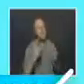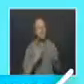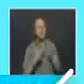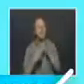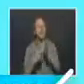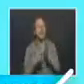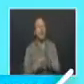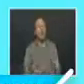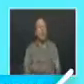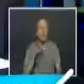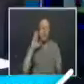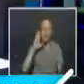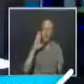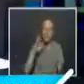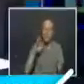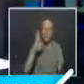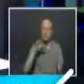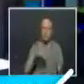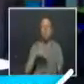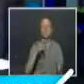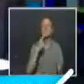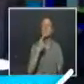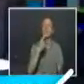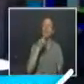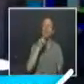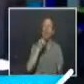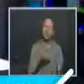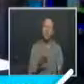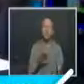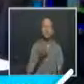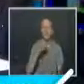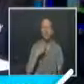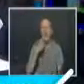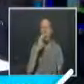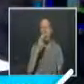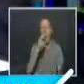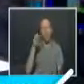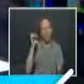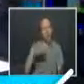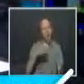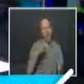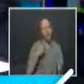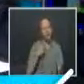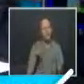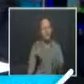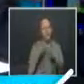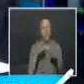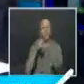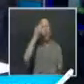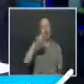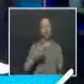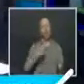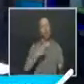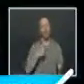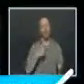זה לא משהו... בוא תקשיב, גם בהתבטאויות, ואני גם רואה, ובוא, אי אפשר להאשים